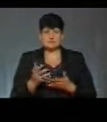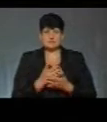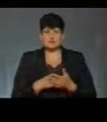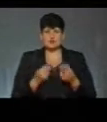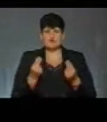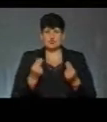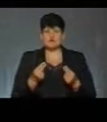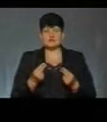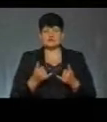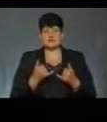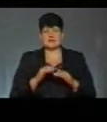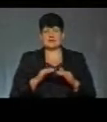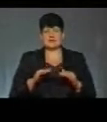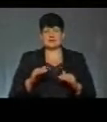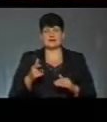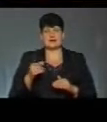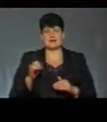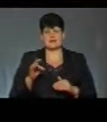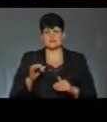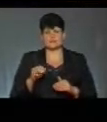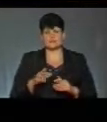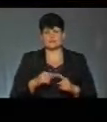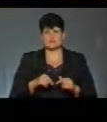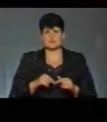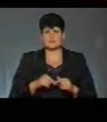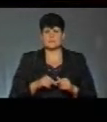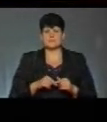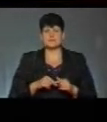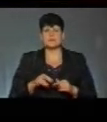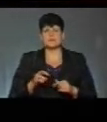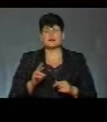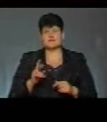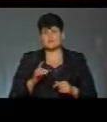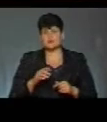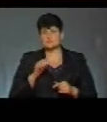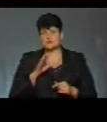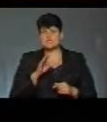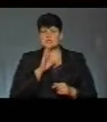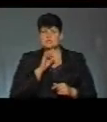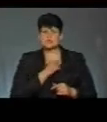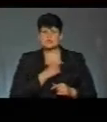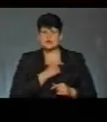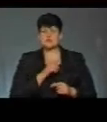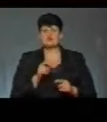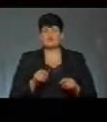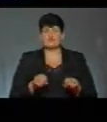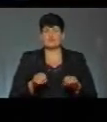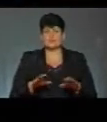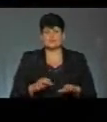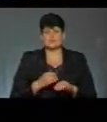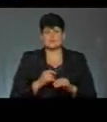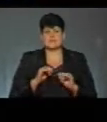геріатричного відділення Тернопільської клінічної лікарні. Яна Покора з Одеси розповідає, чому вирішили організувати акцію.